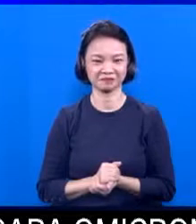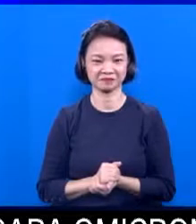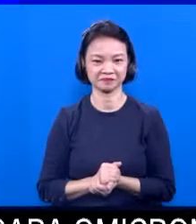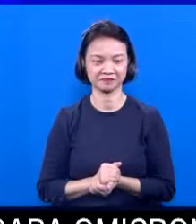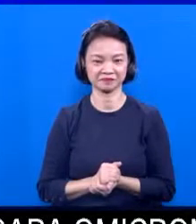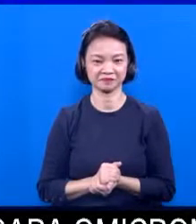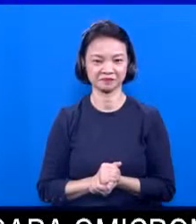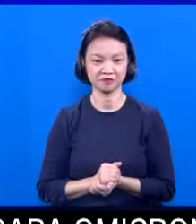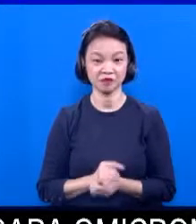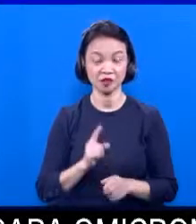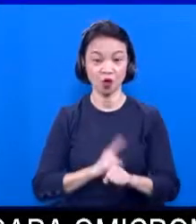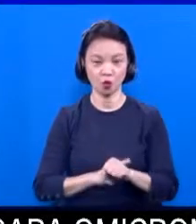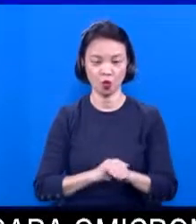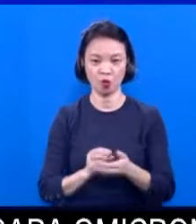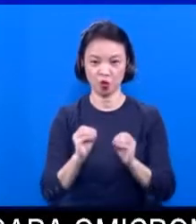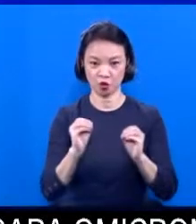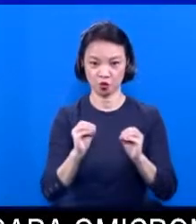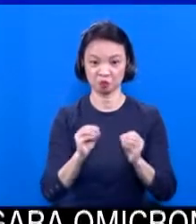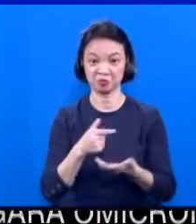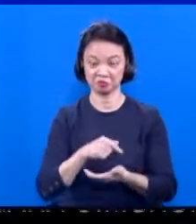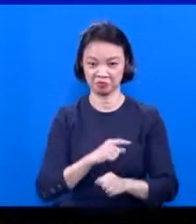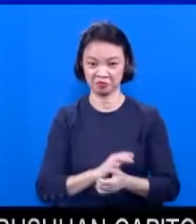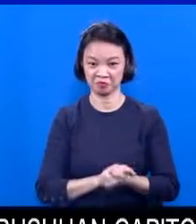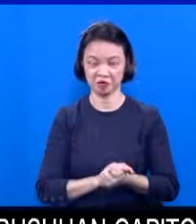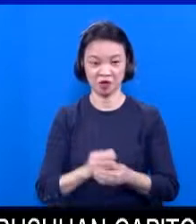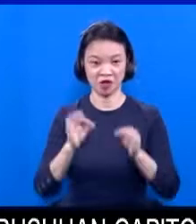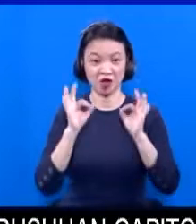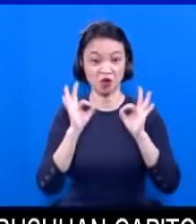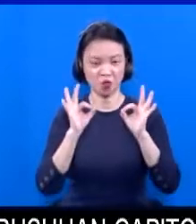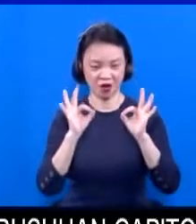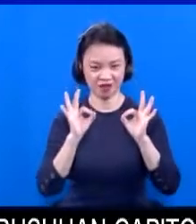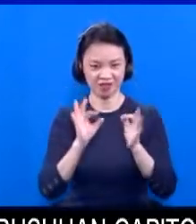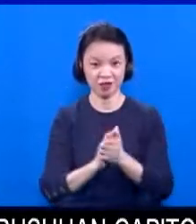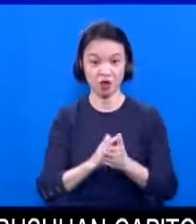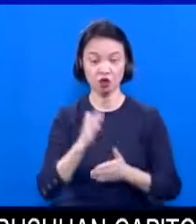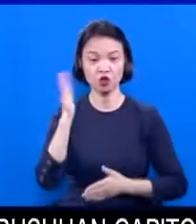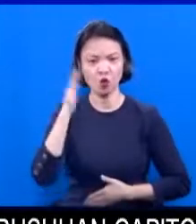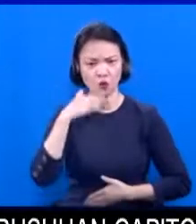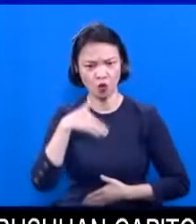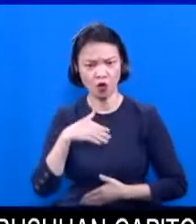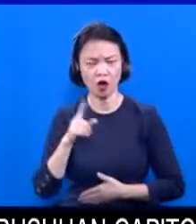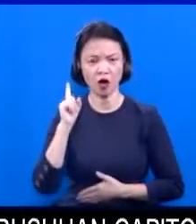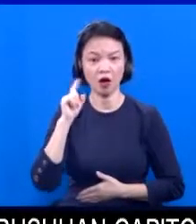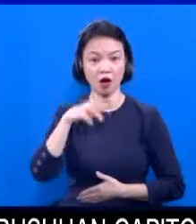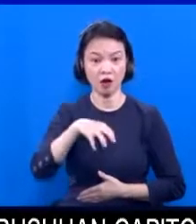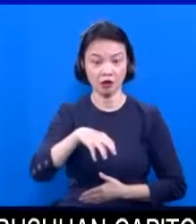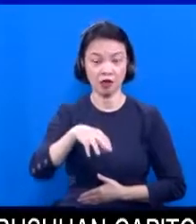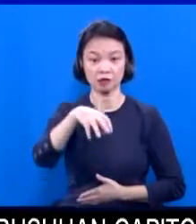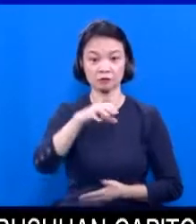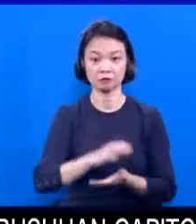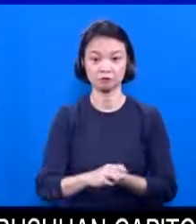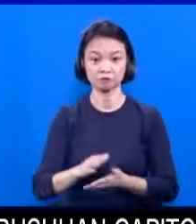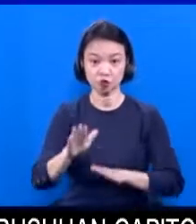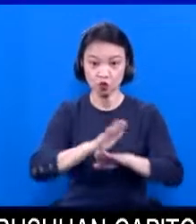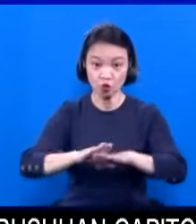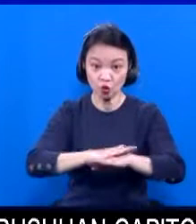Menghabiskan waktu luang bisa Anda lakukan dengan rekreasi sambil edukasi. Misalnya saja di Lombok nih, ada tempat cuci kendaraan yang juga dimanfaatkan